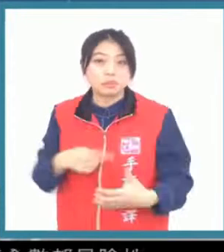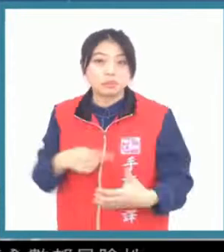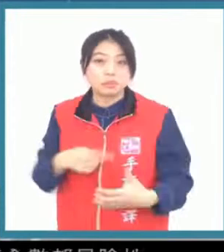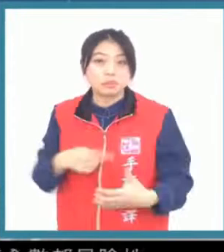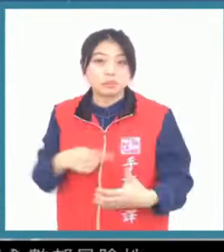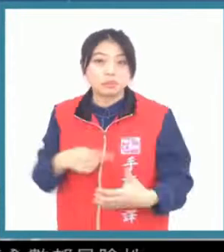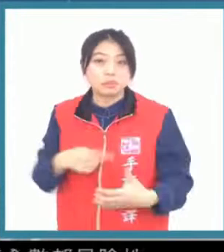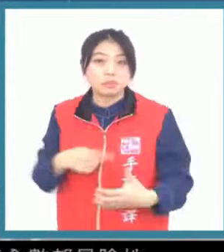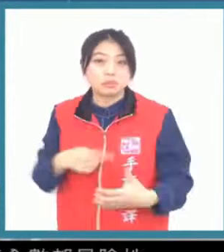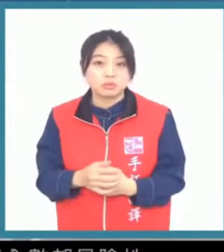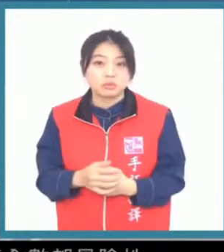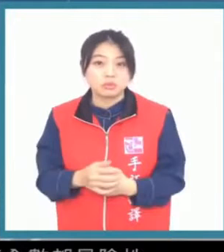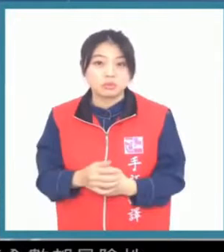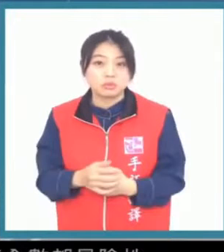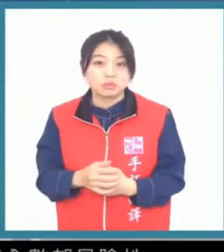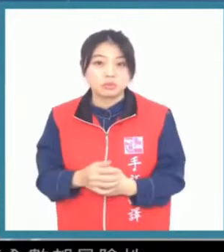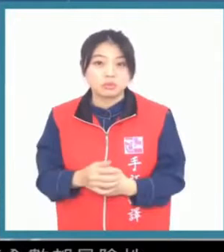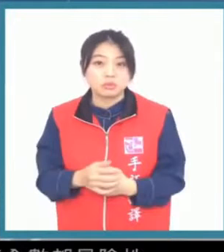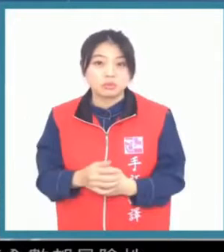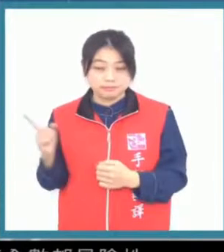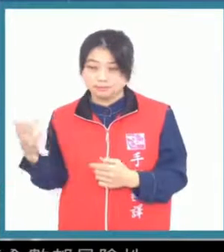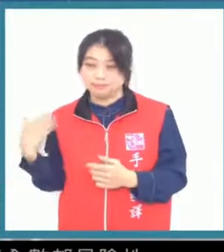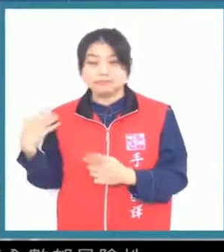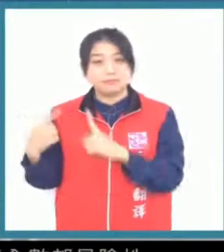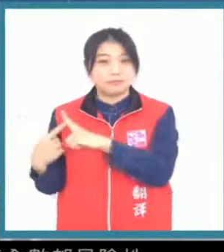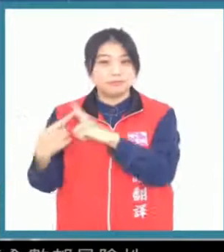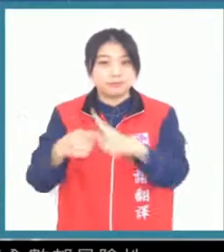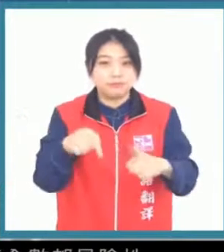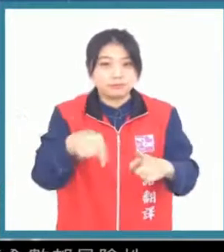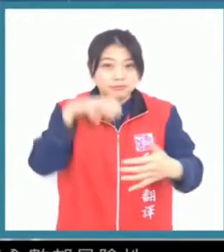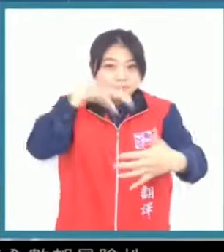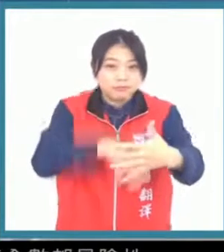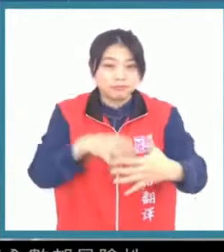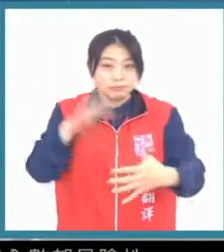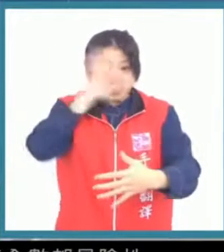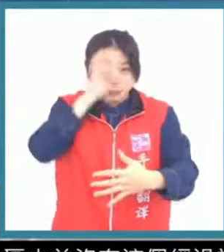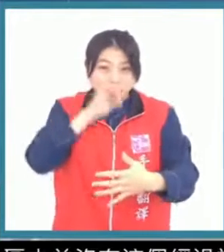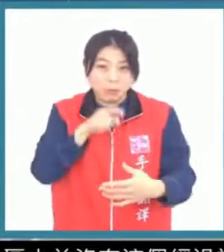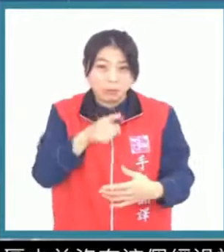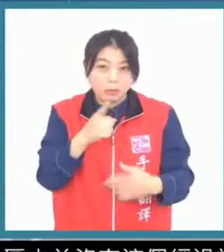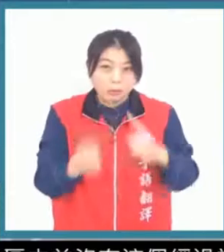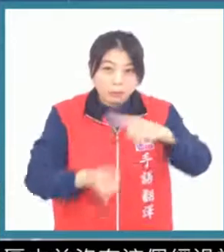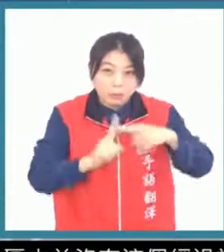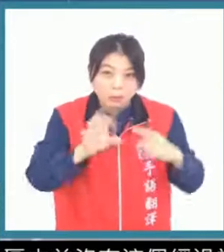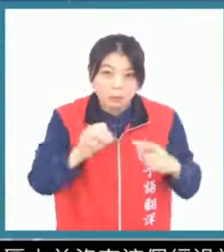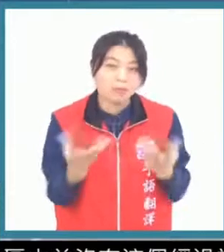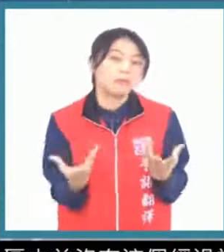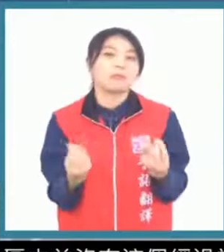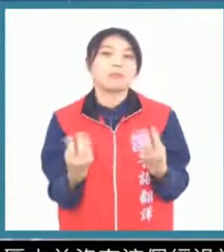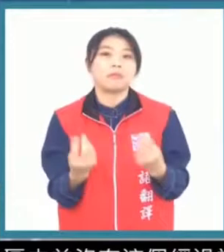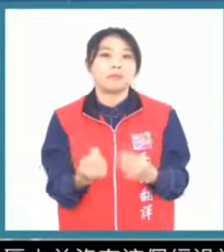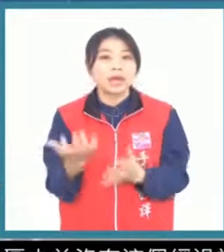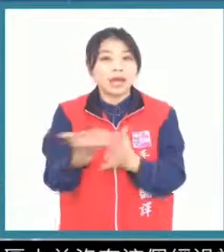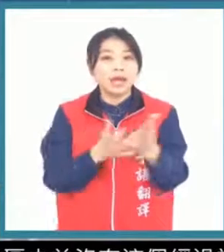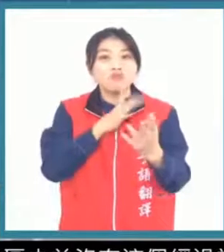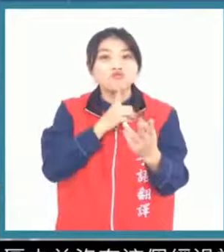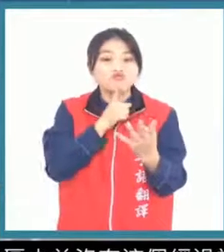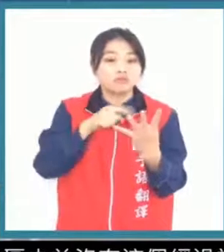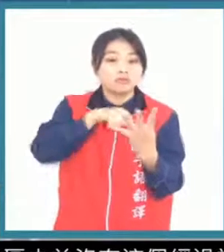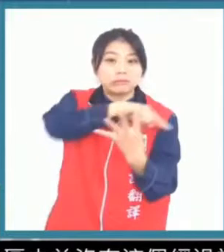4300，这个经过社区采检站采检出阳性的个案。那我们刚刚讲的那